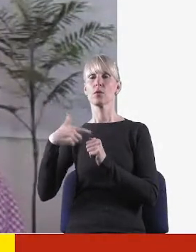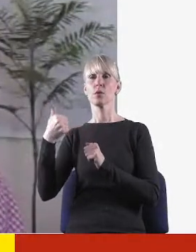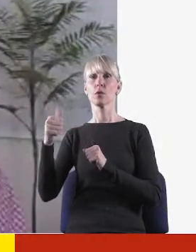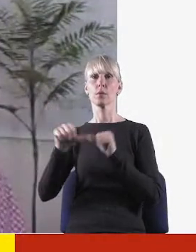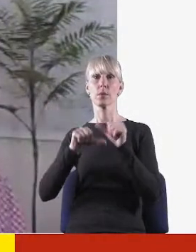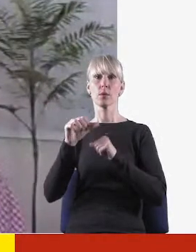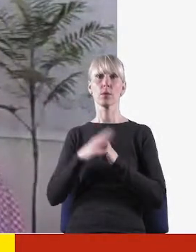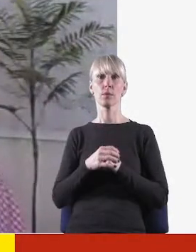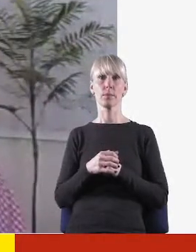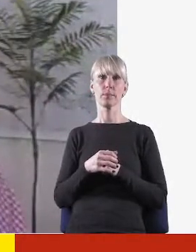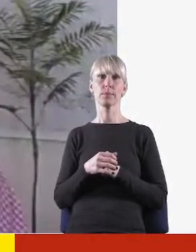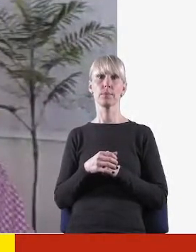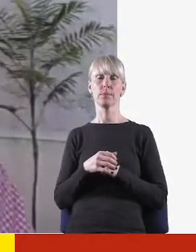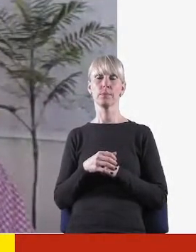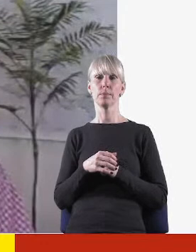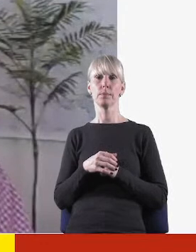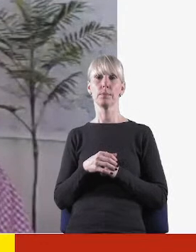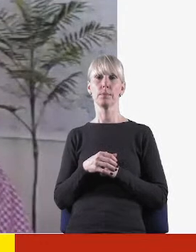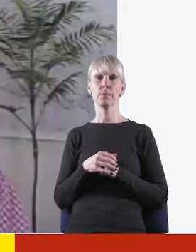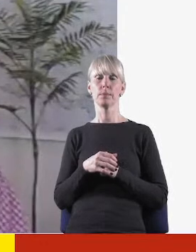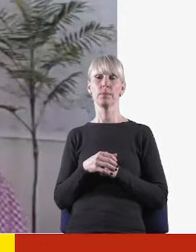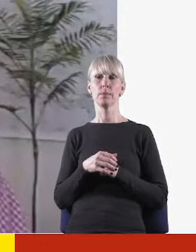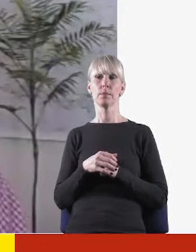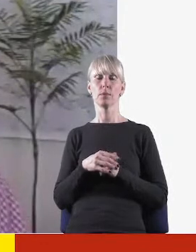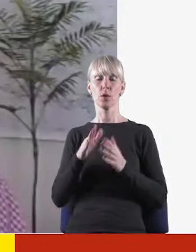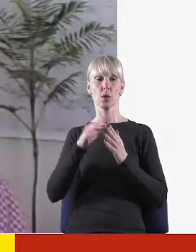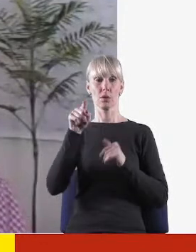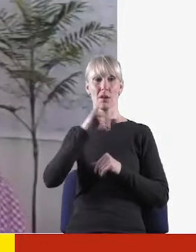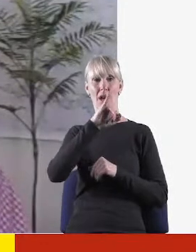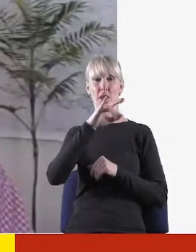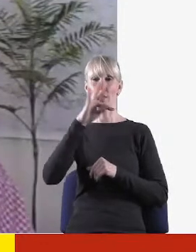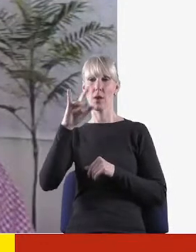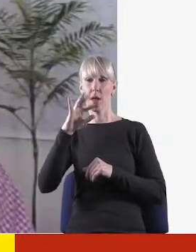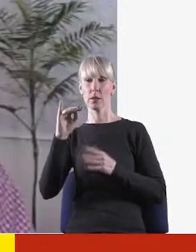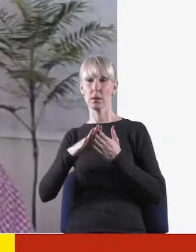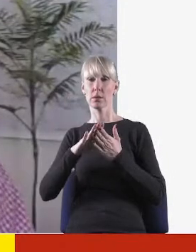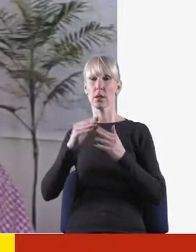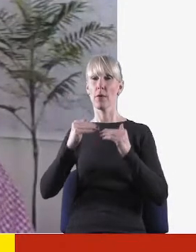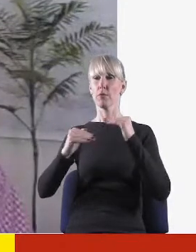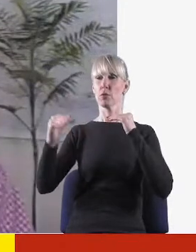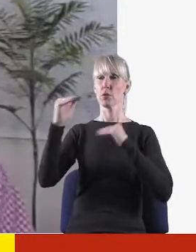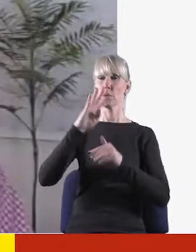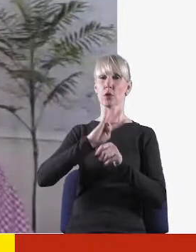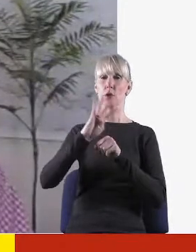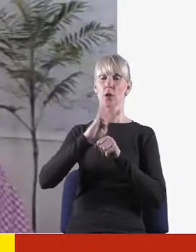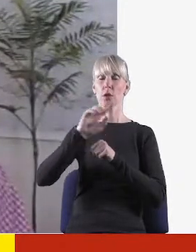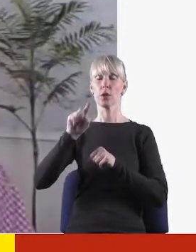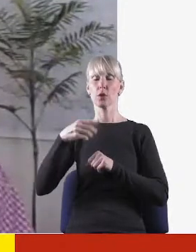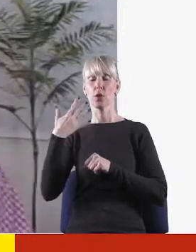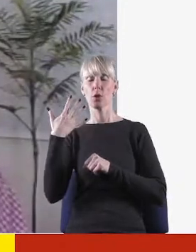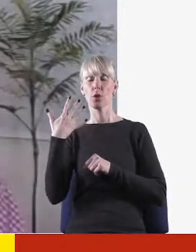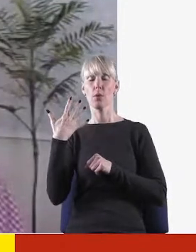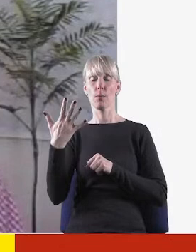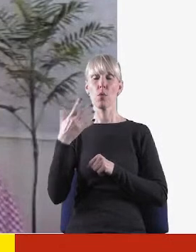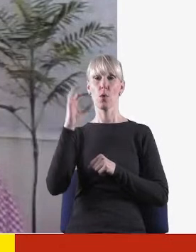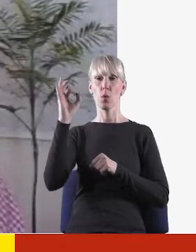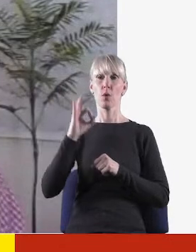2021 roku. I tak inflacja wzrosła o 14,5% między wrześniem 2015 i